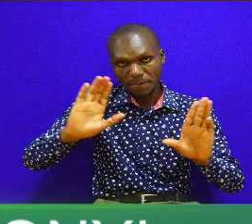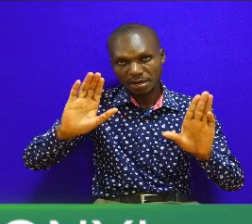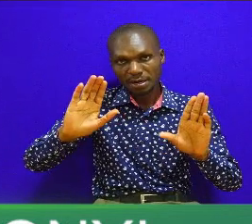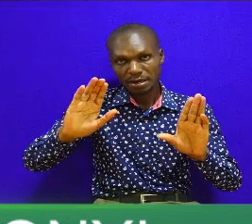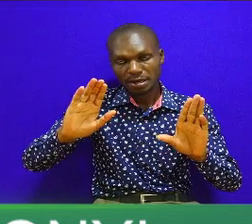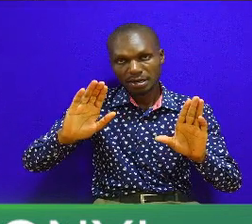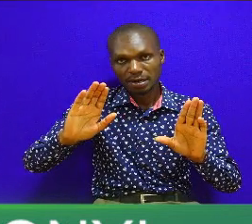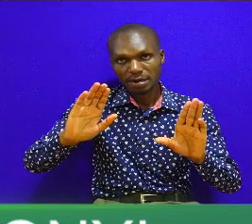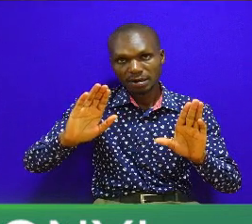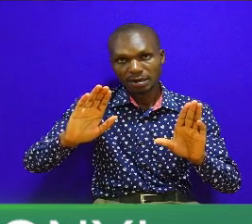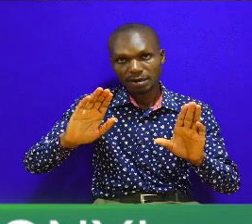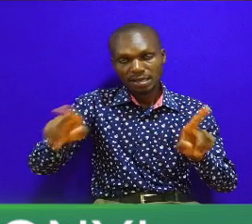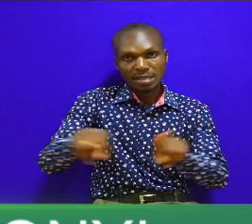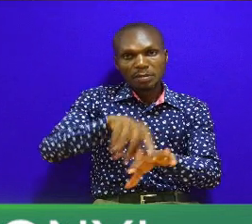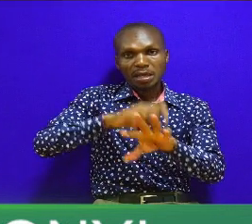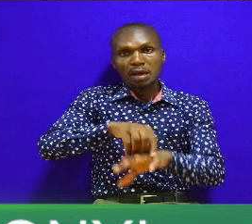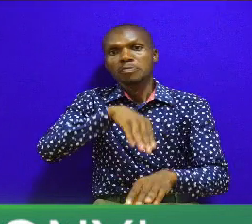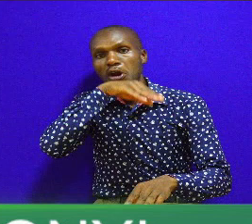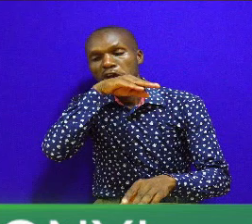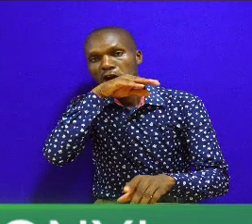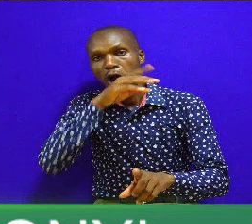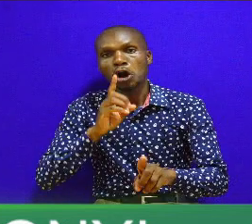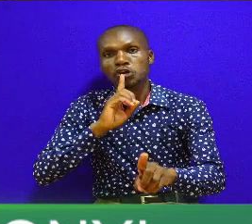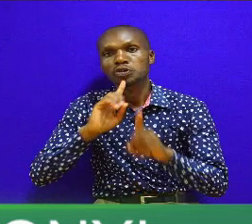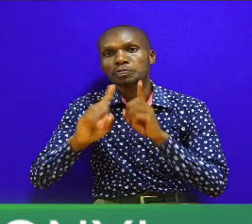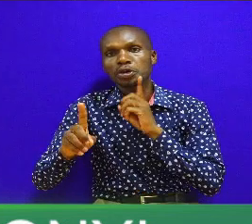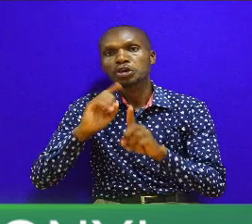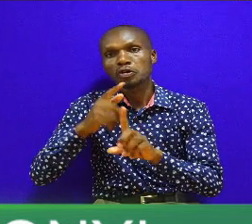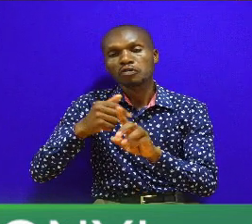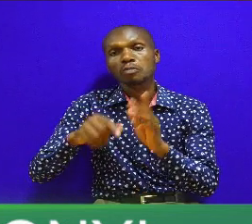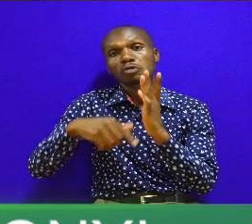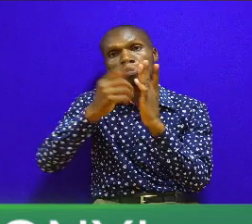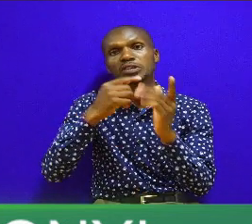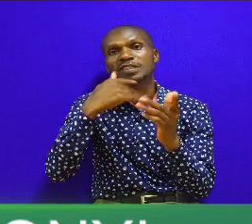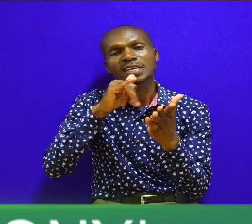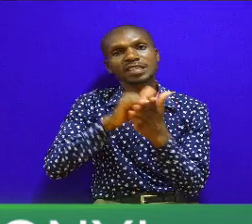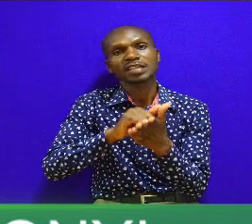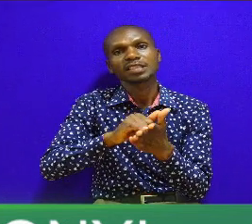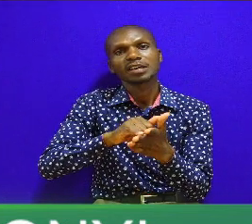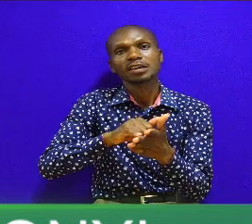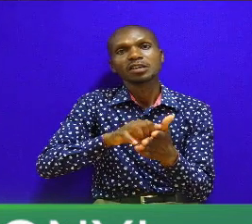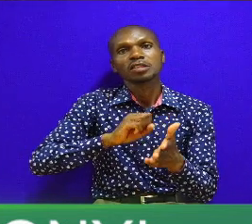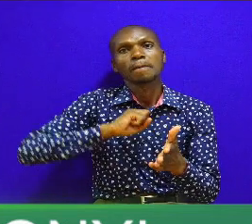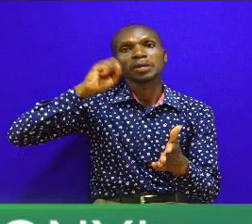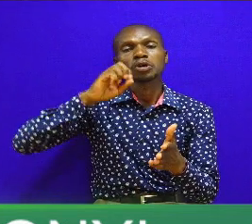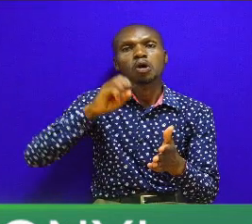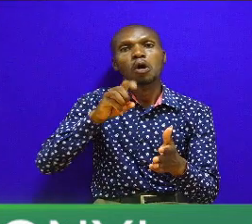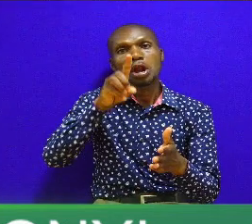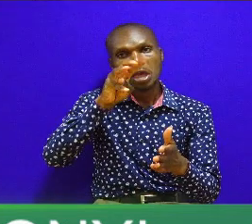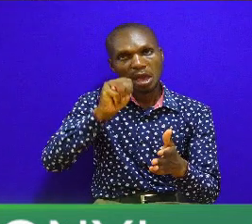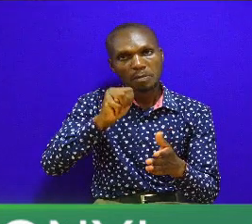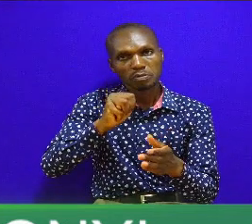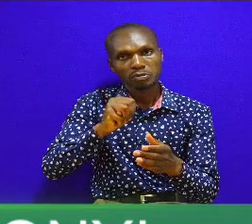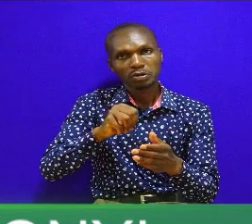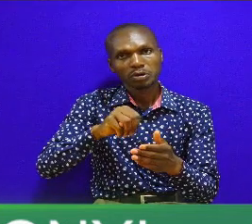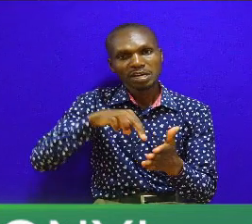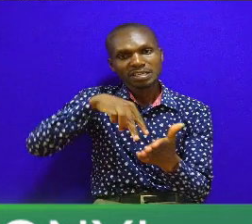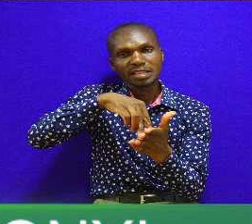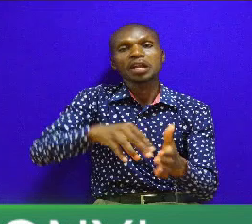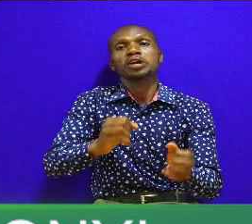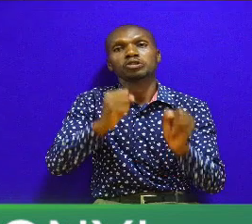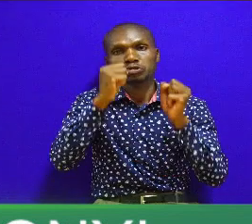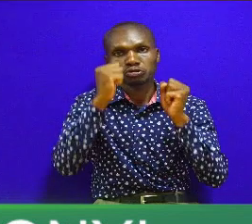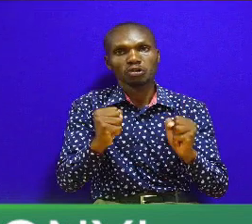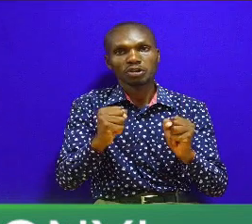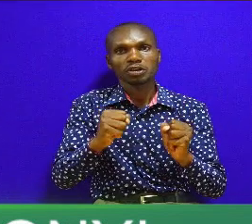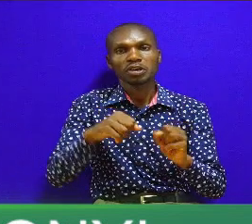meyue. Na ina bo raida kwa ukwana kuru asense meyue ni gata una. Kia magia ODM ni kwa genrete kwa iremili asense mo ya